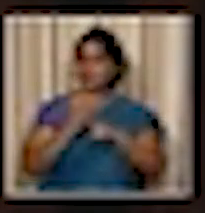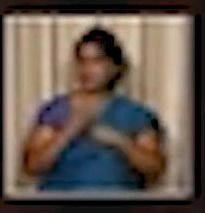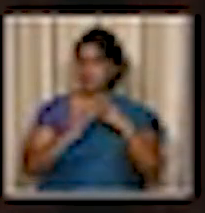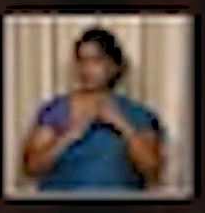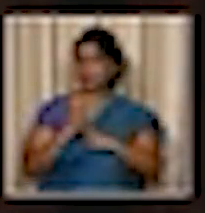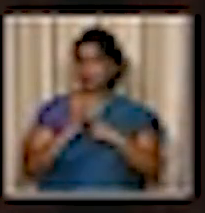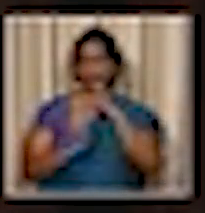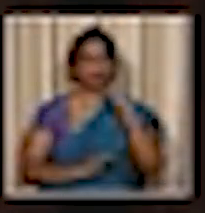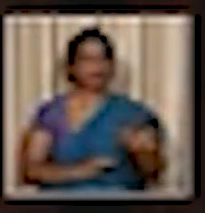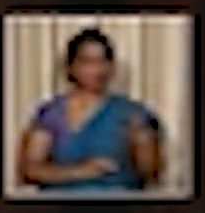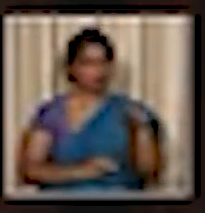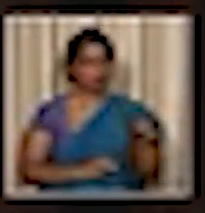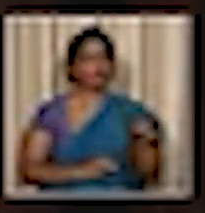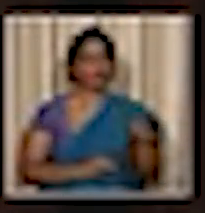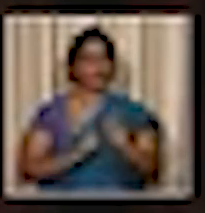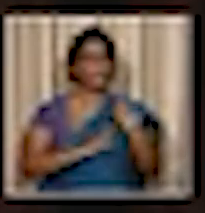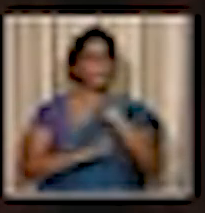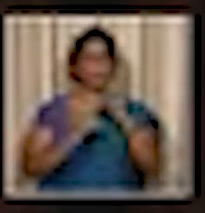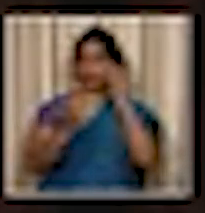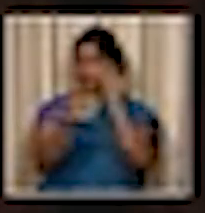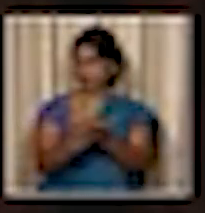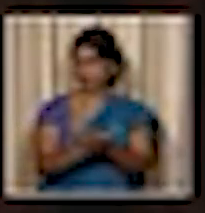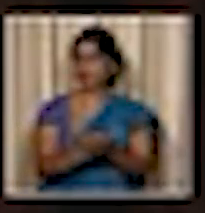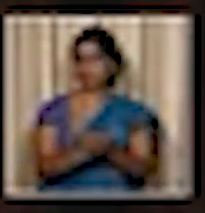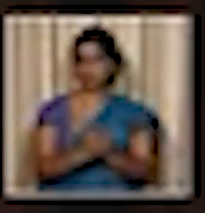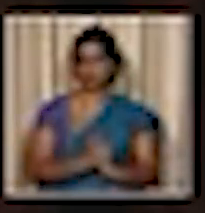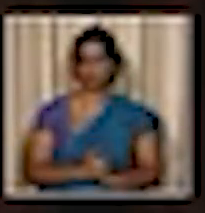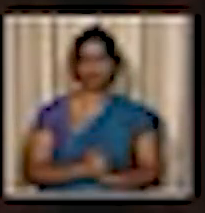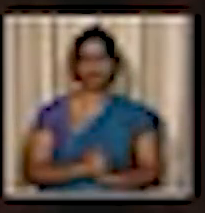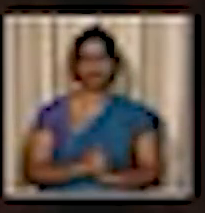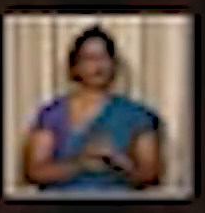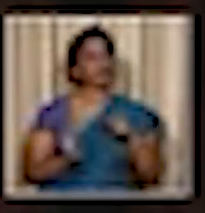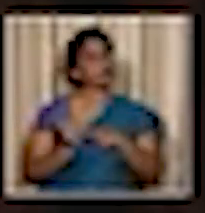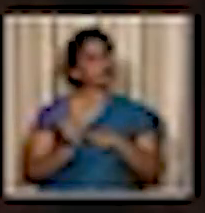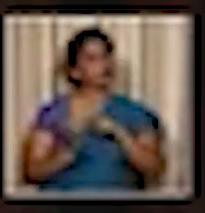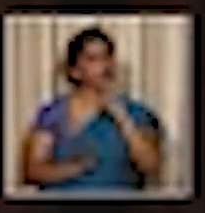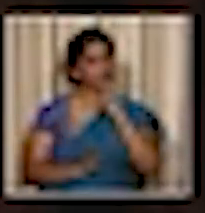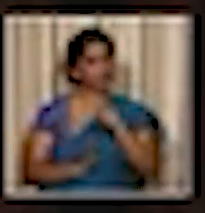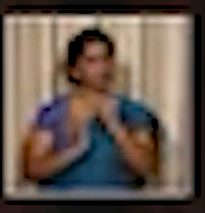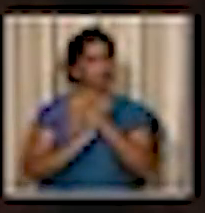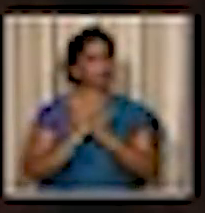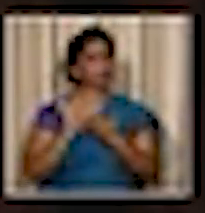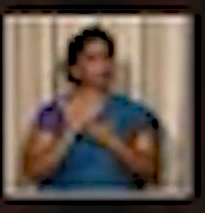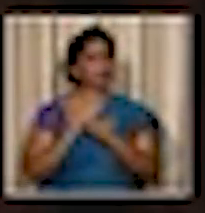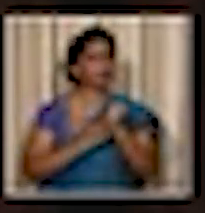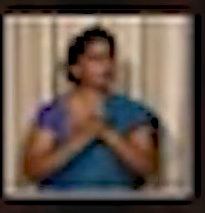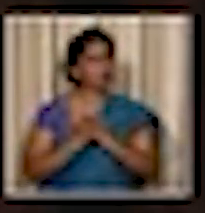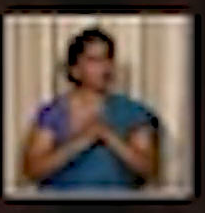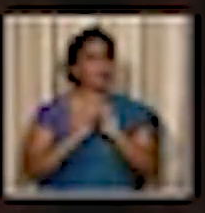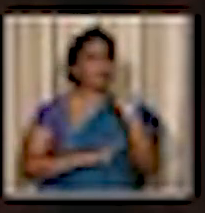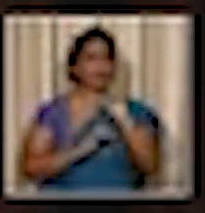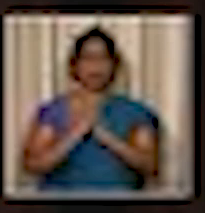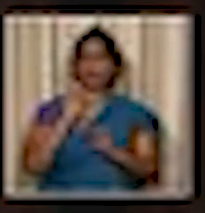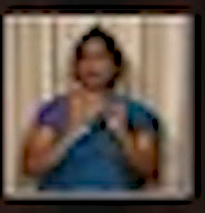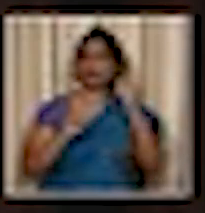ජයසූරිය අග්‍රවිනිශ්චකාරතුමා විසින් පාර්ලිමේන්තුවට ටේබල් කළා කියලා. දැන් මේකේ මේ කියලා තියෙන කාරණාවල සියලු පාර්ලිමේන්තු